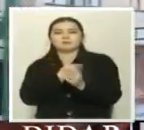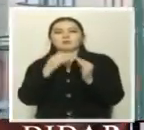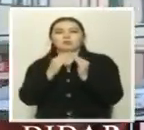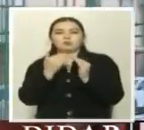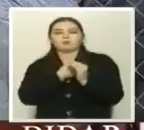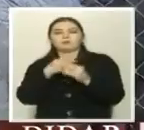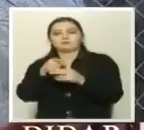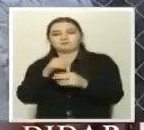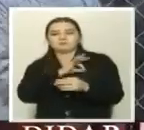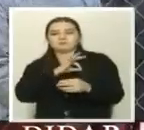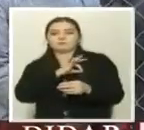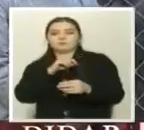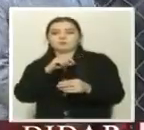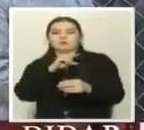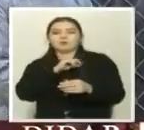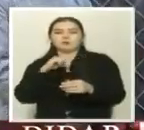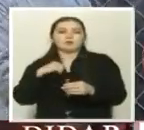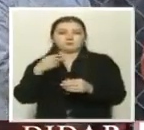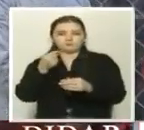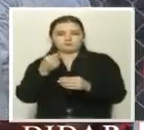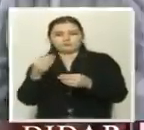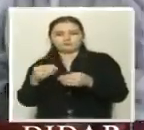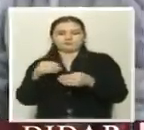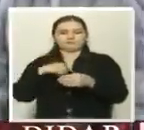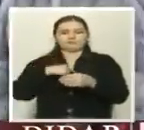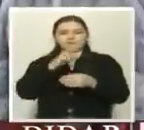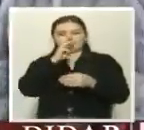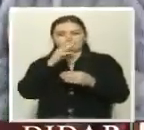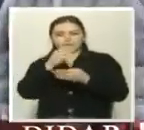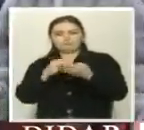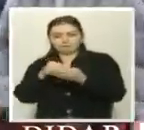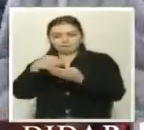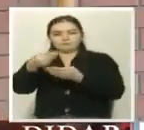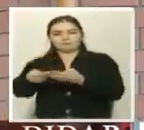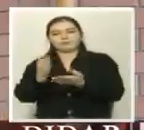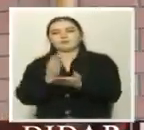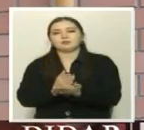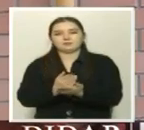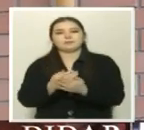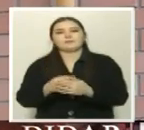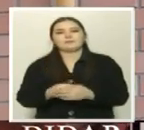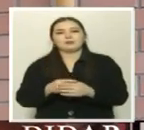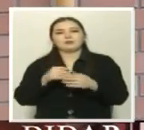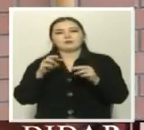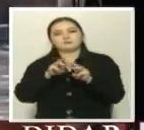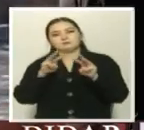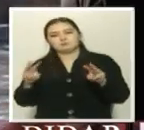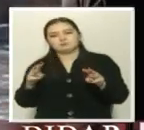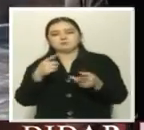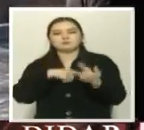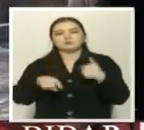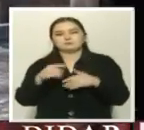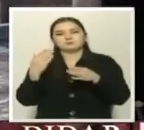осыны жергілікті әкімдік жасап берер болса, газды тұрғындарға 2 ай ішінде тартып беруге әзірміз дейді Стройтехсервис